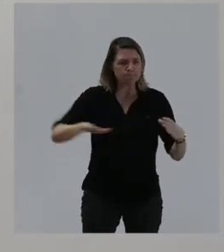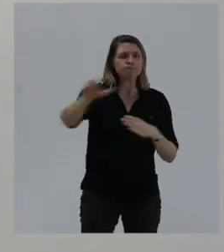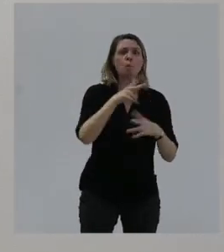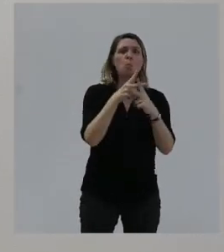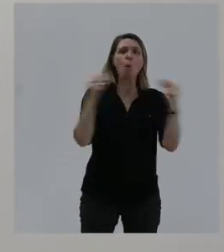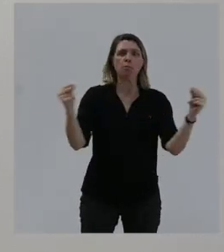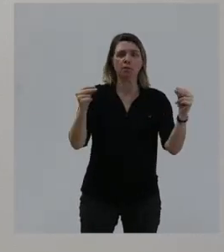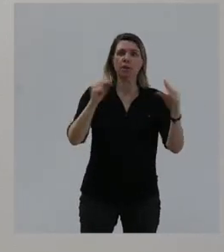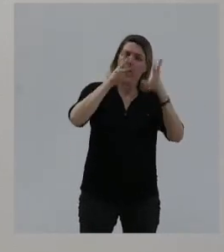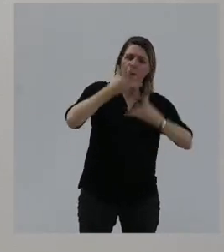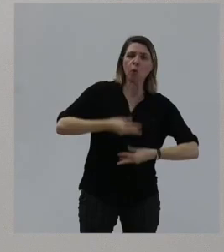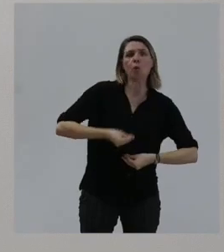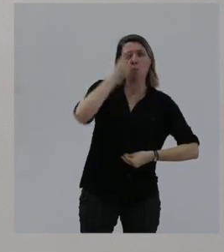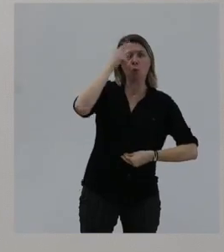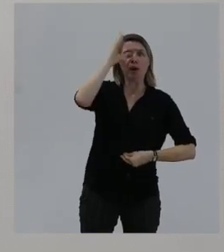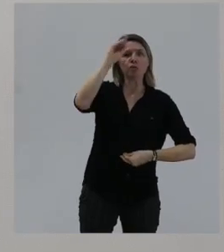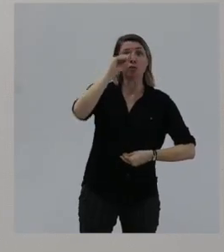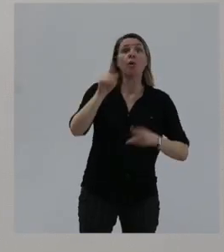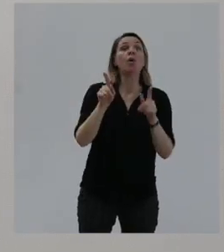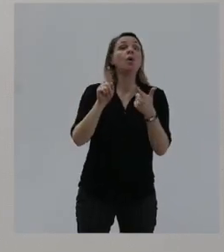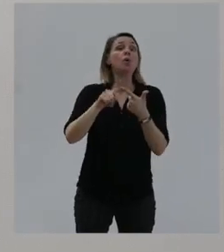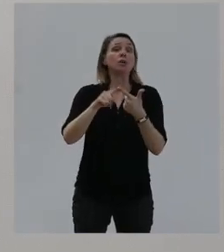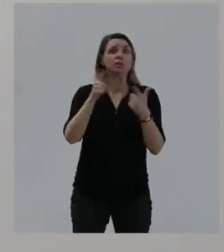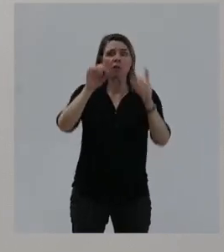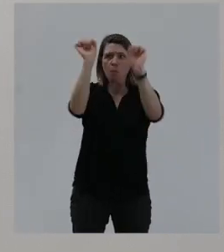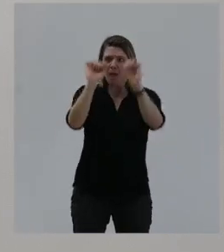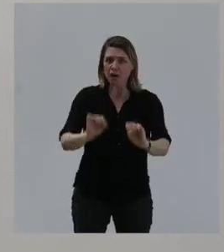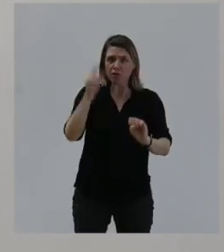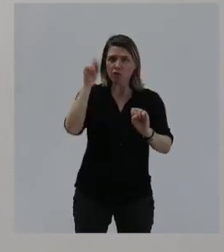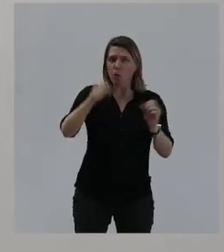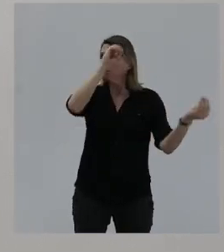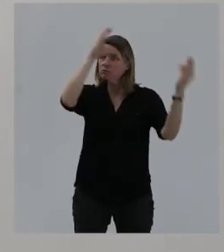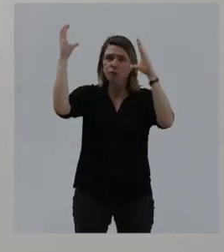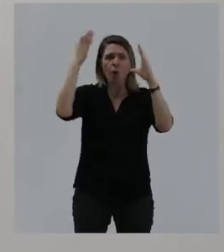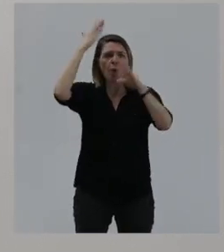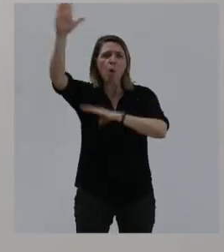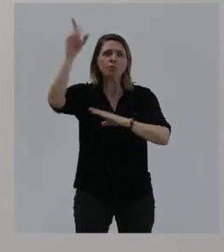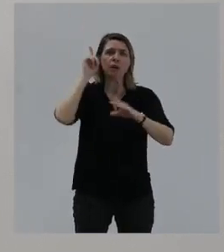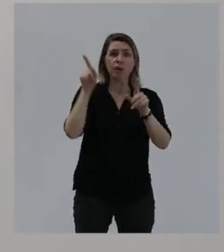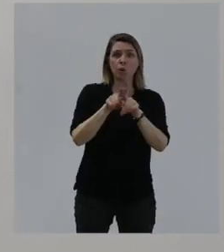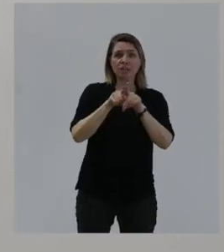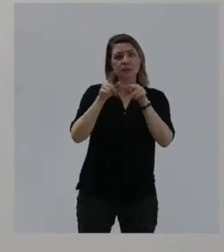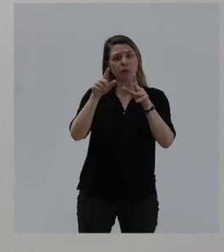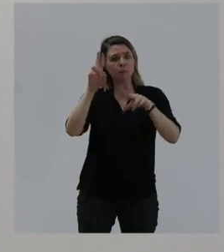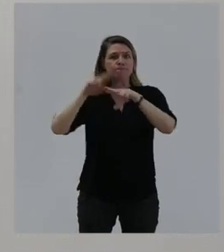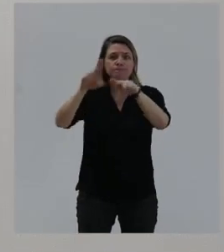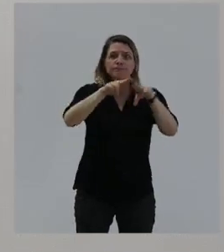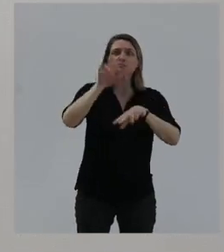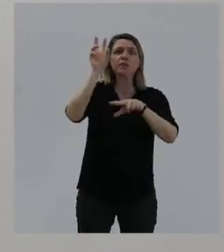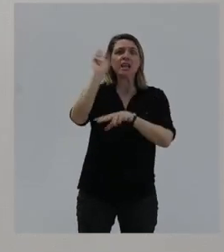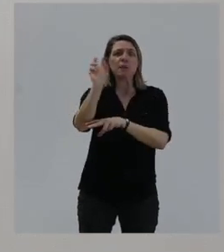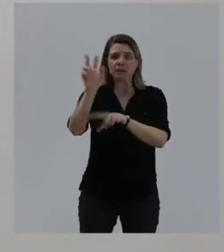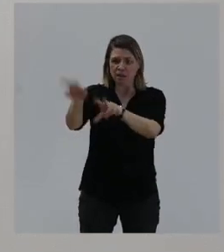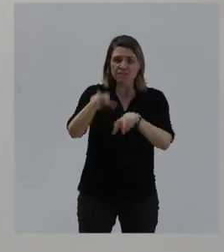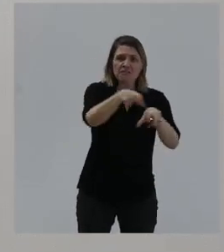rentrée. Deuxièmement, il faut repenser la gestion plus globalement du ménage et aussi l'entretien des espaces verts. Pour des prestataires